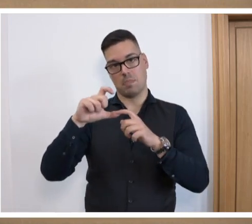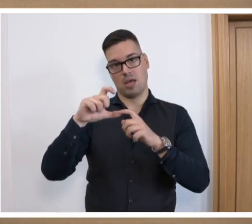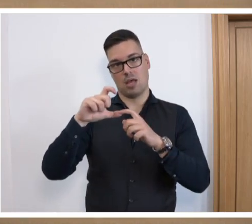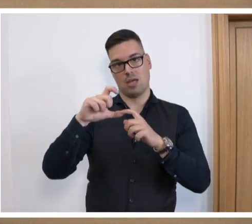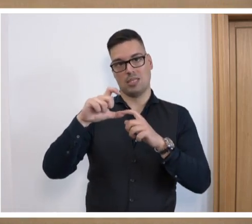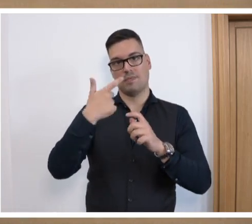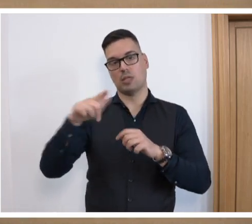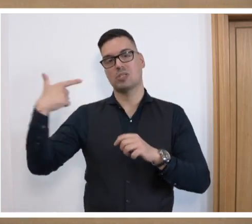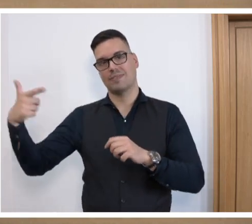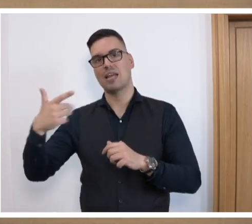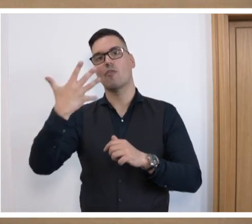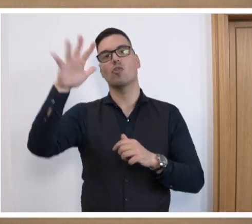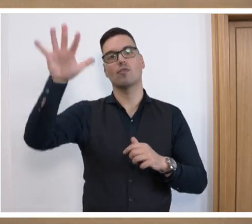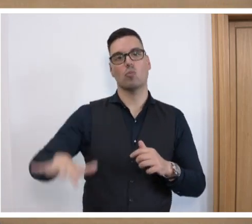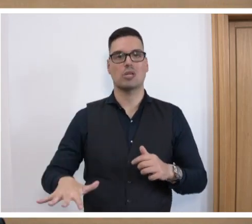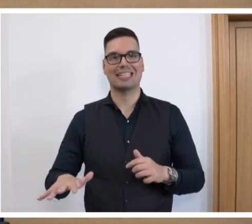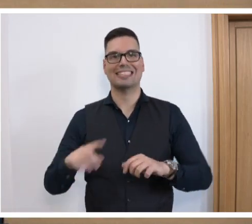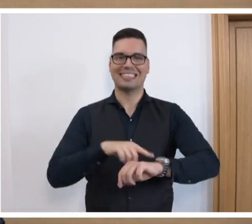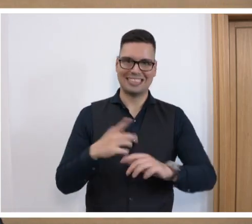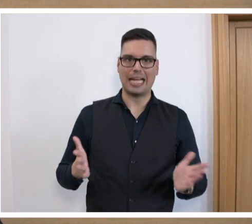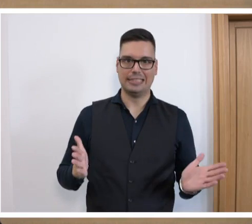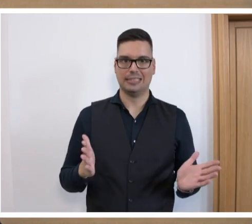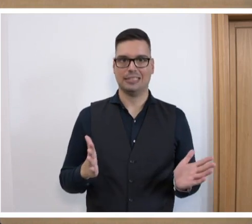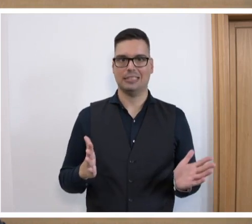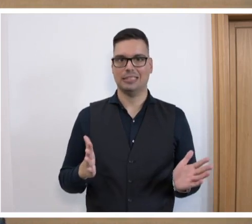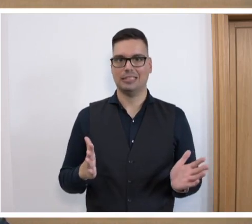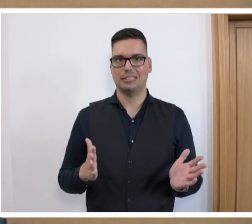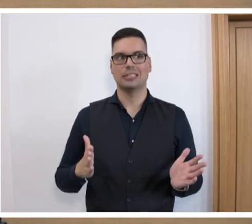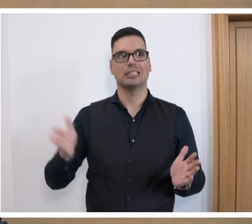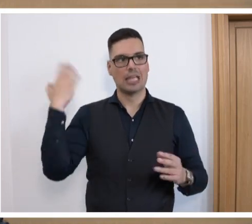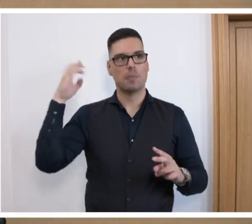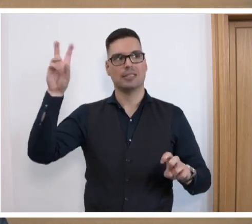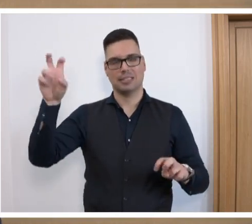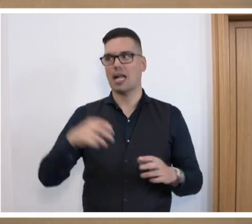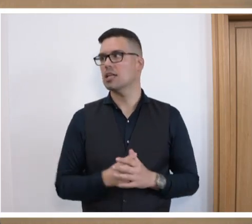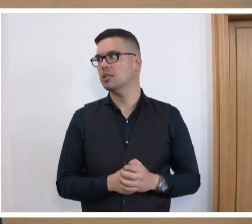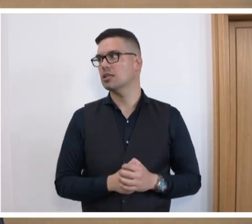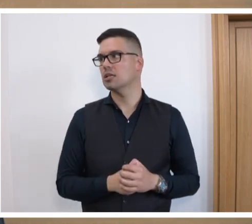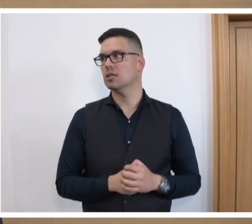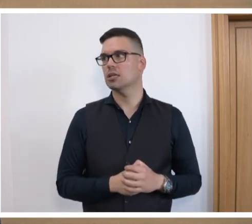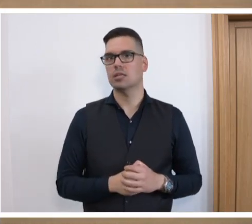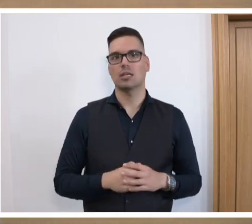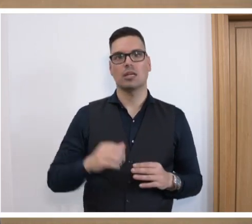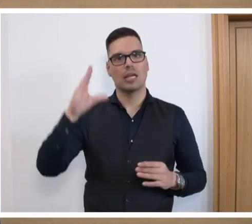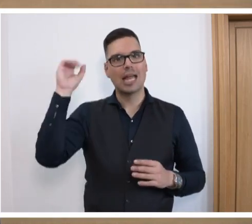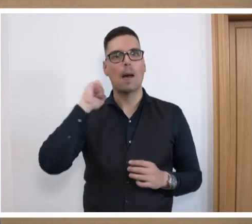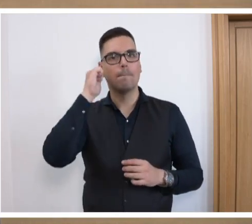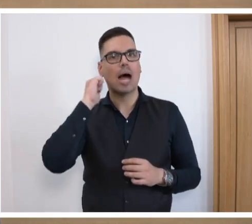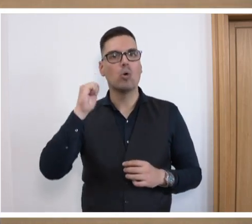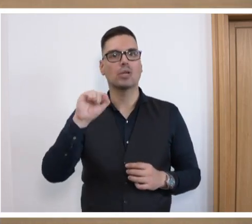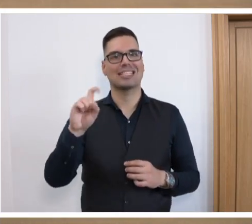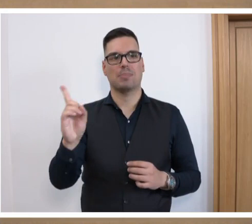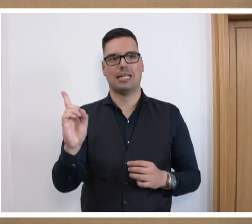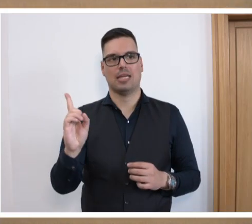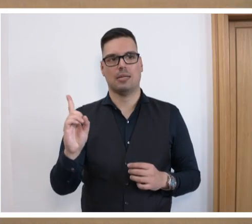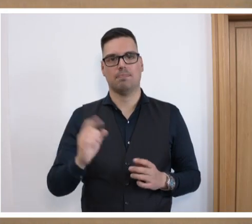Zeit. Blick ins Plenarprotokoll. Ich zitiere den damaligen Berichterstatter Rainer Braun von der SPD.